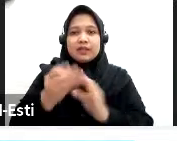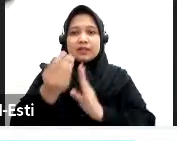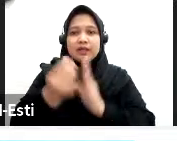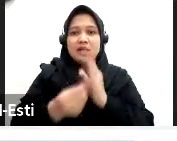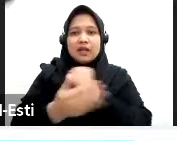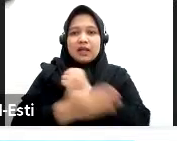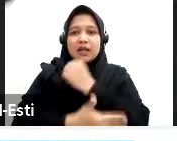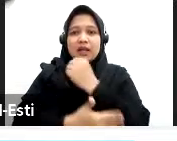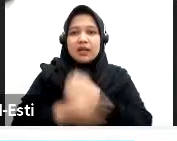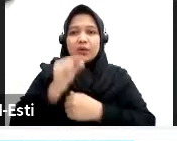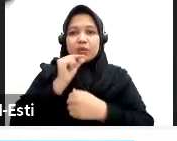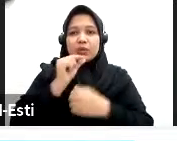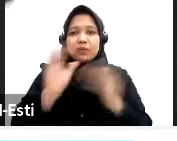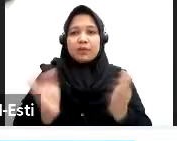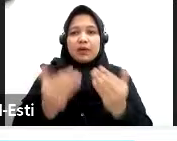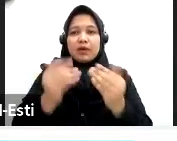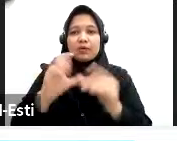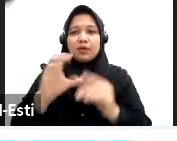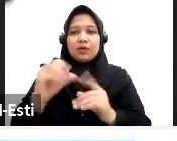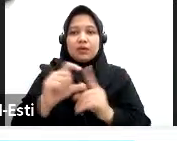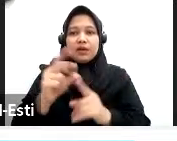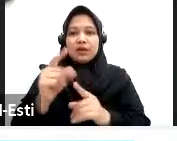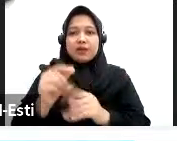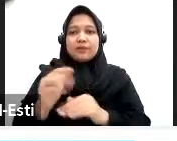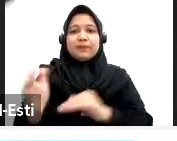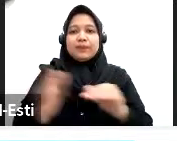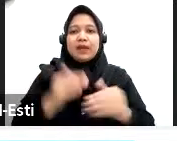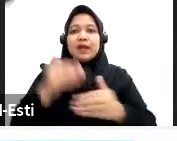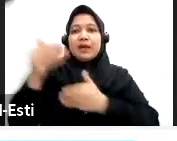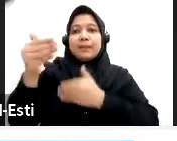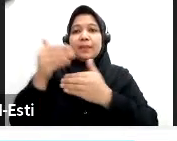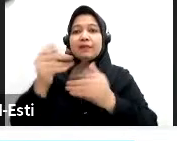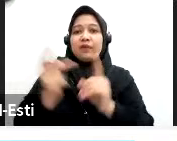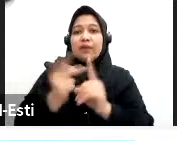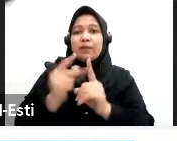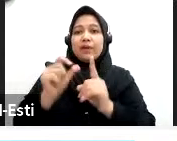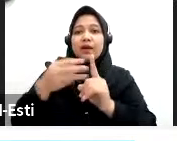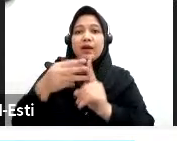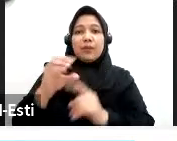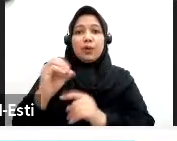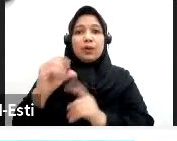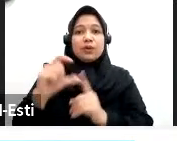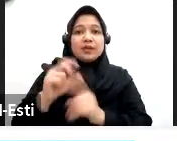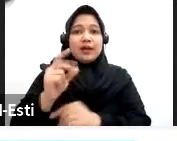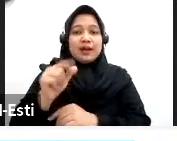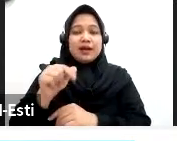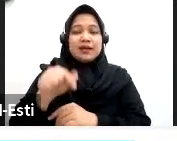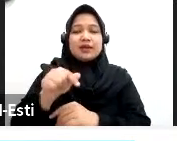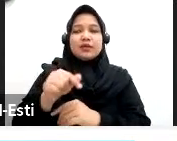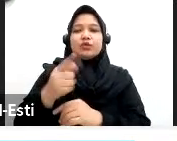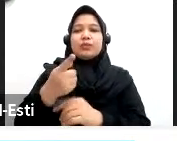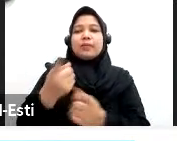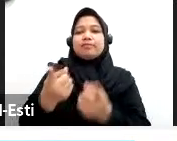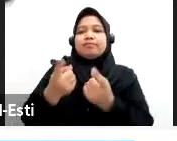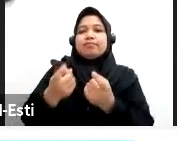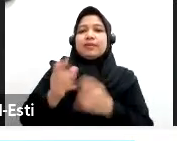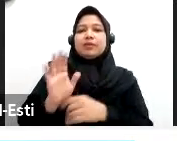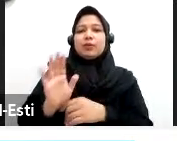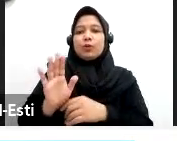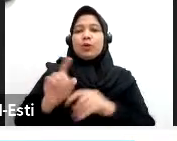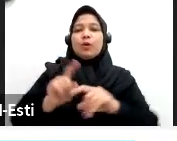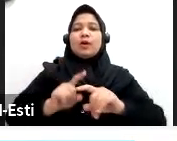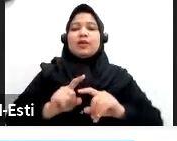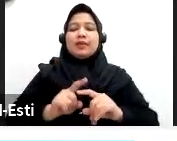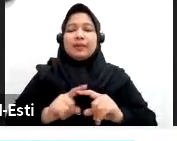nggak gampang gitu ya kalian plafon hoodie er dianya sebagai plafon HP yang menjadi menjadi pengumpan saja Tapi tentu